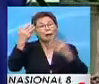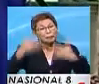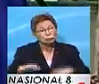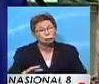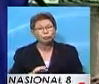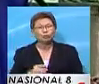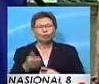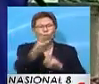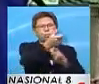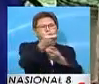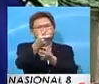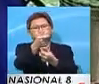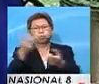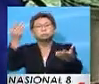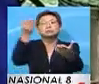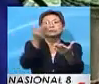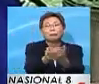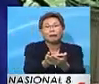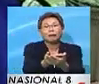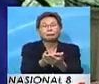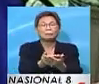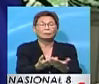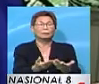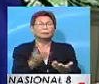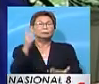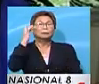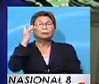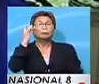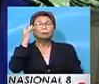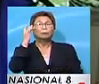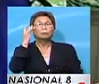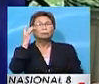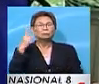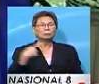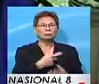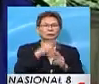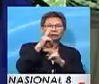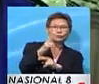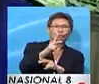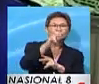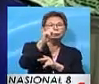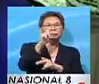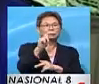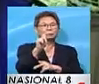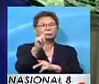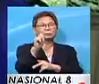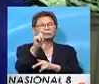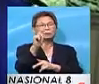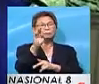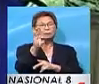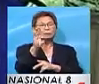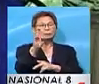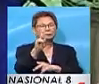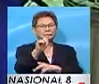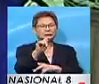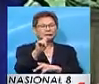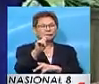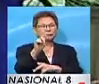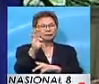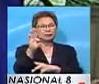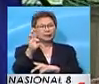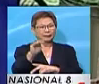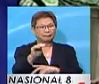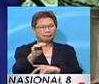Mai Bomba Mai pun kami tak tak sangka apa lagilah tu dia tengok TDM pun duk lalu-lalu ada yang kenal dia tanya ada